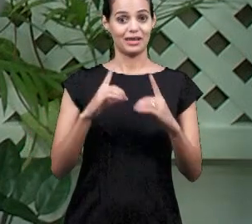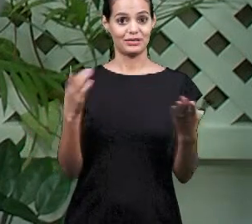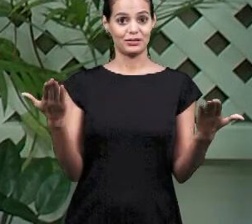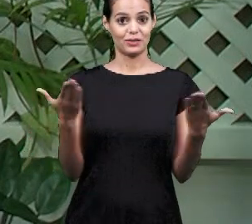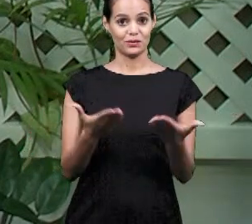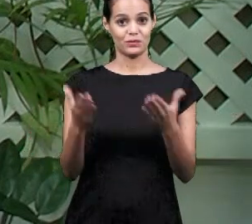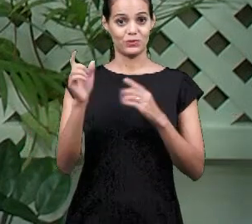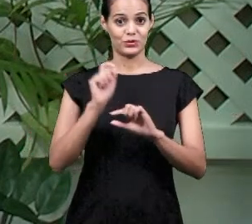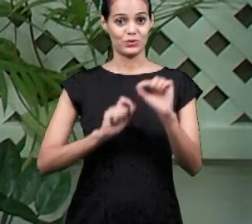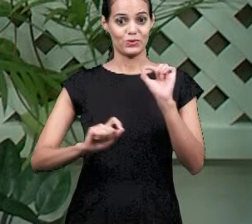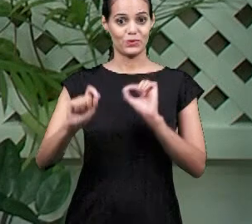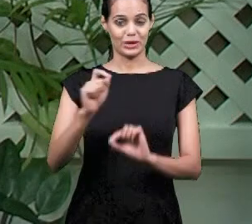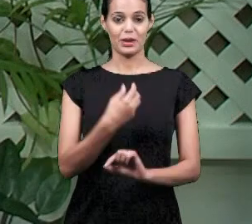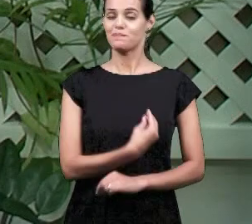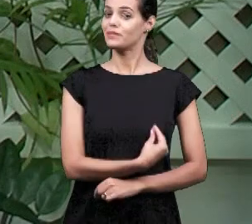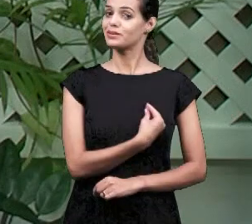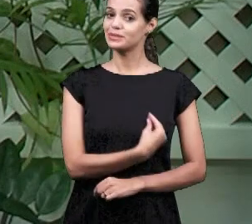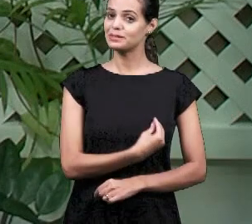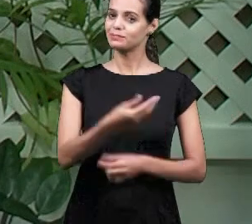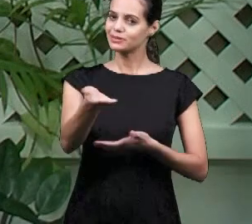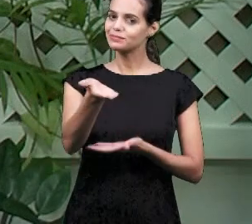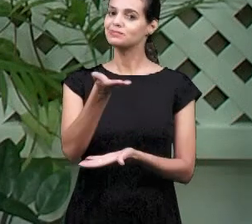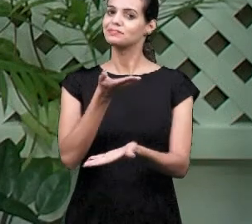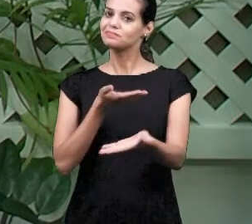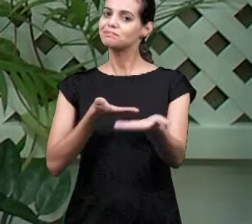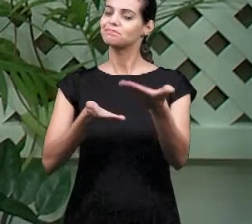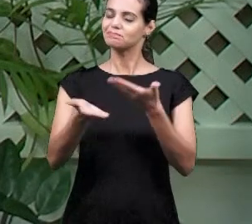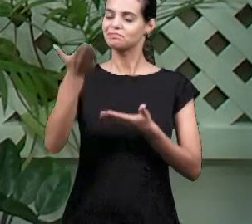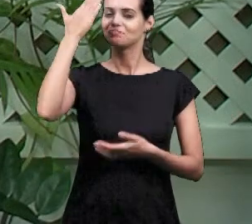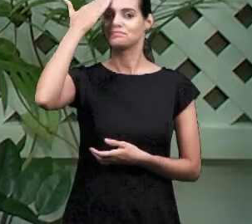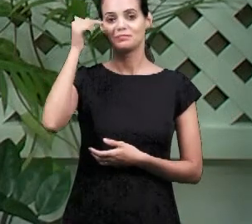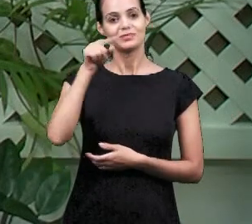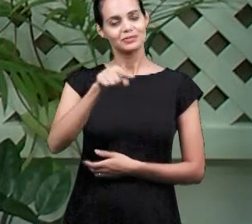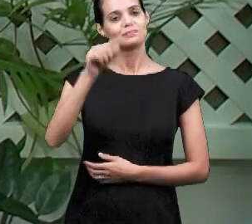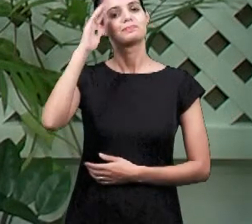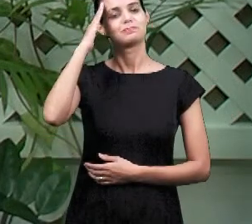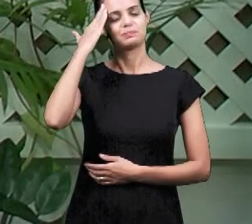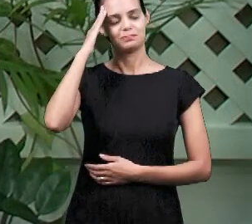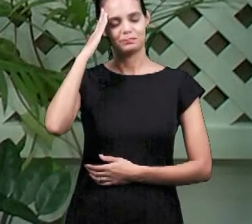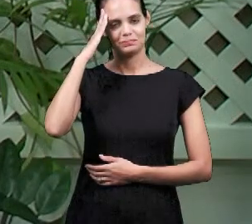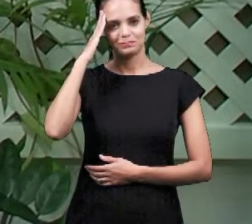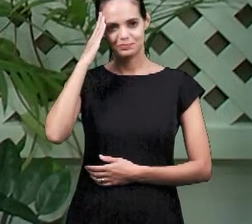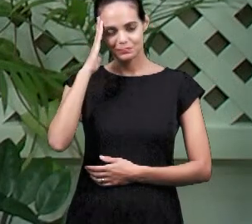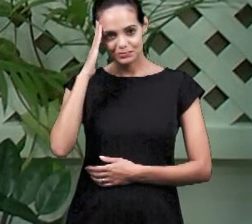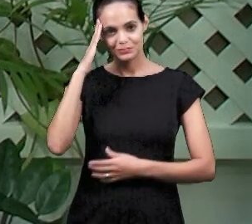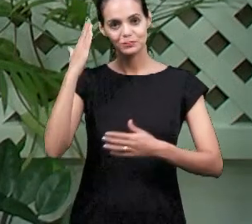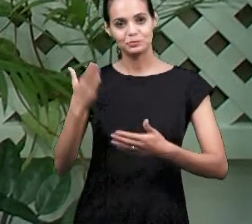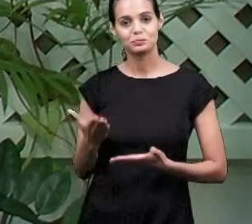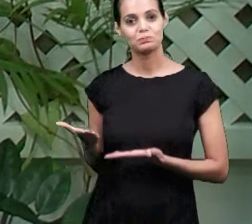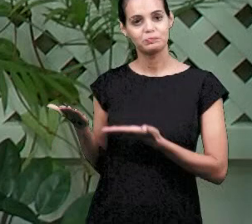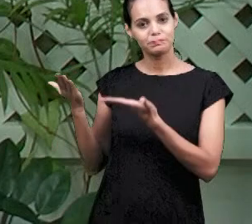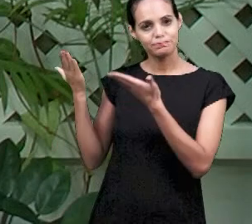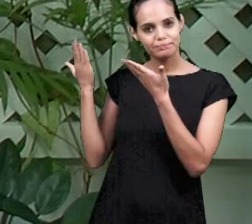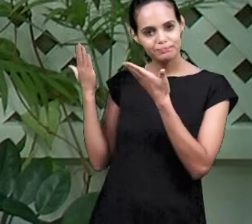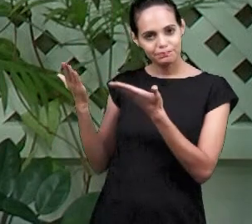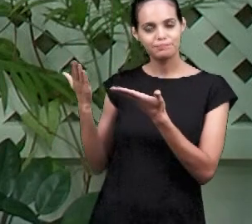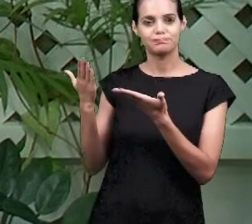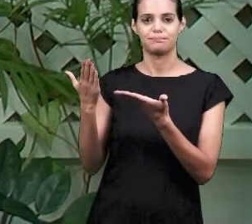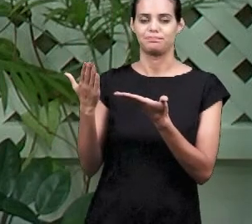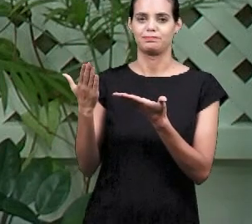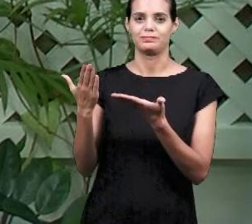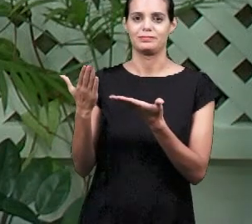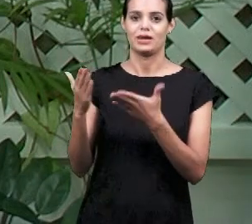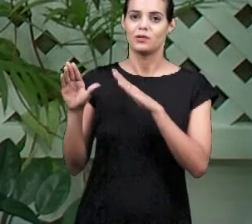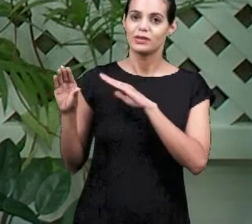demandée de ça, si elle a demandé correctement ou a fait une erreur. Personne ne va regarder ça, mais une réponse de la